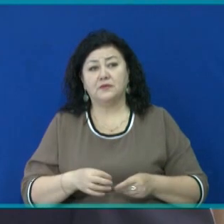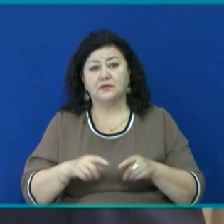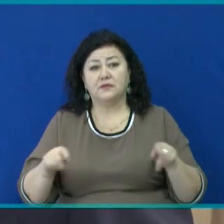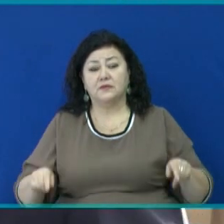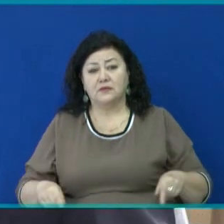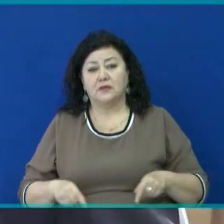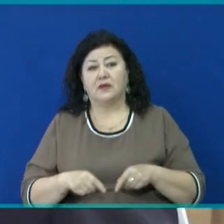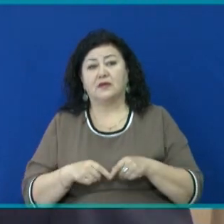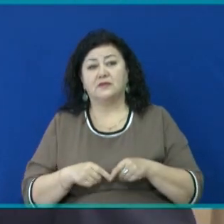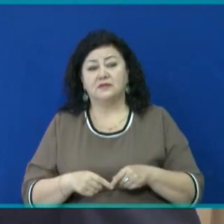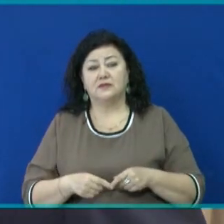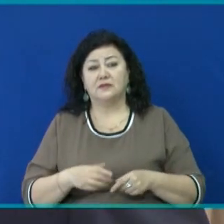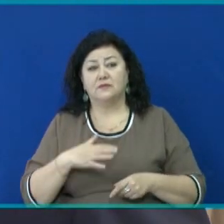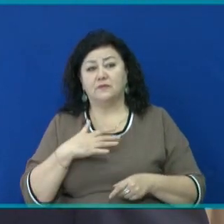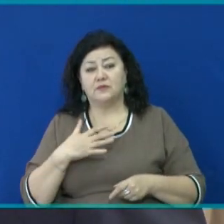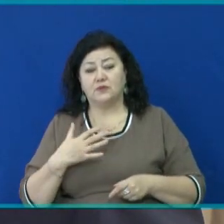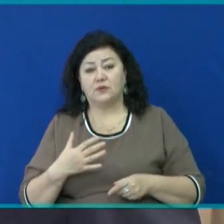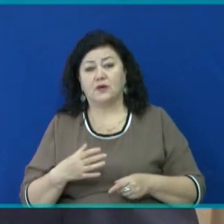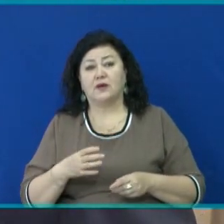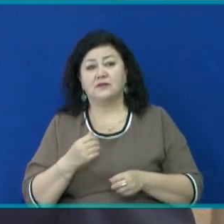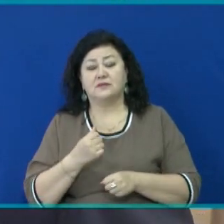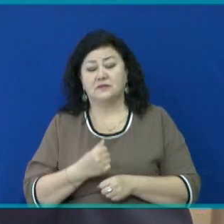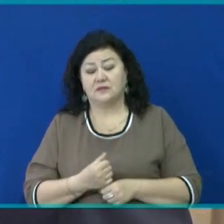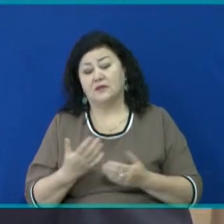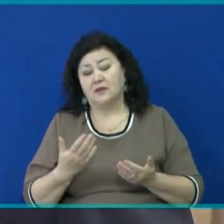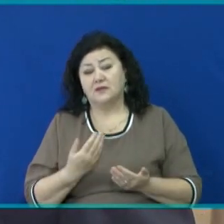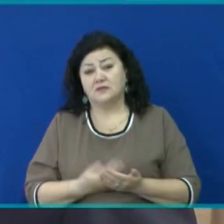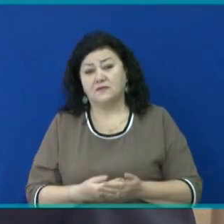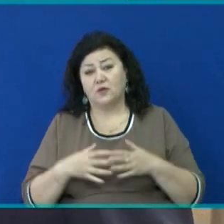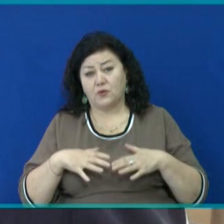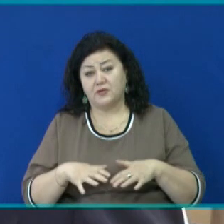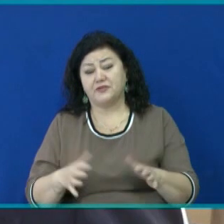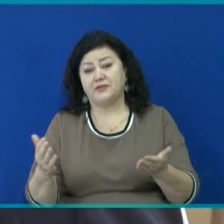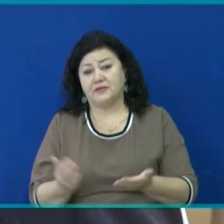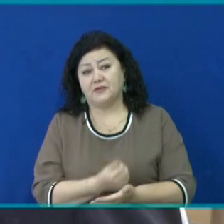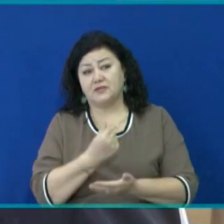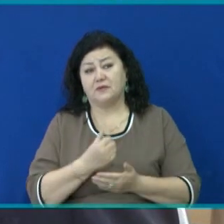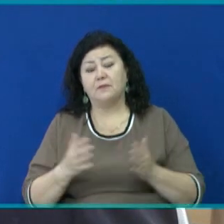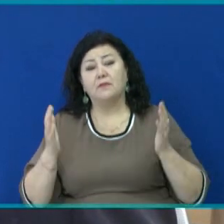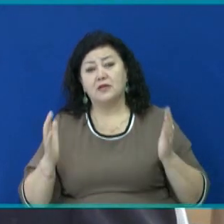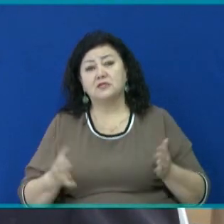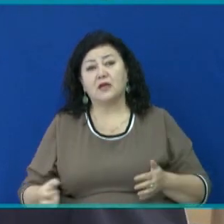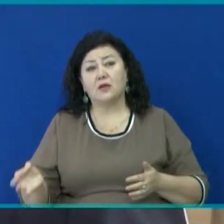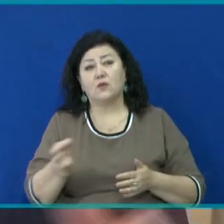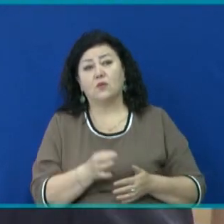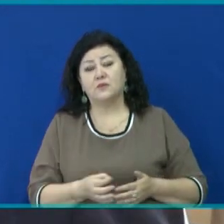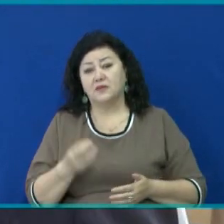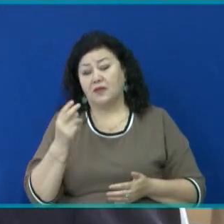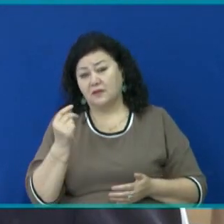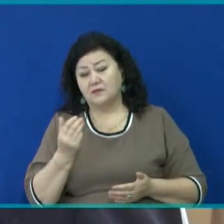бөлінгеннен кейін көптеген ауқымды жұмыстар өз шешімін табуда. Ең бұрын үлкен облыс болдық қой. Үлкен облыс болғаннан кейін ол